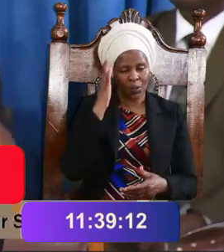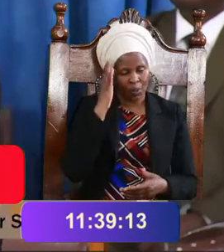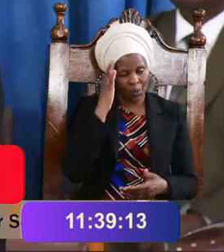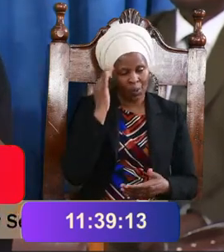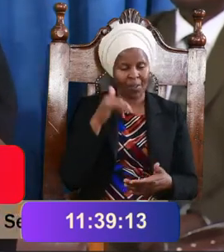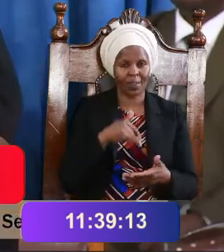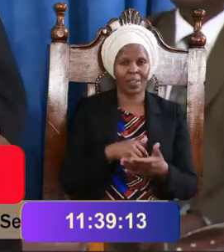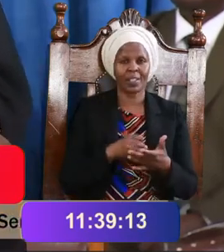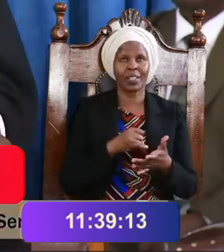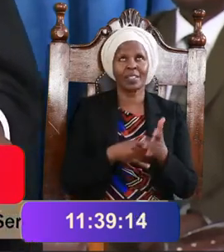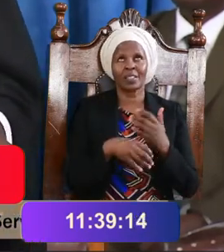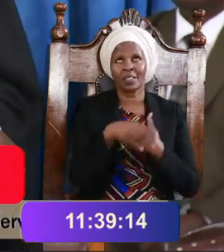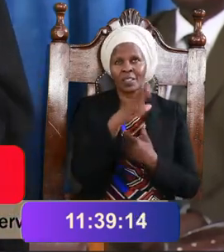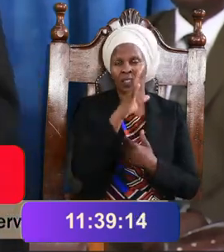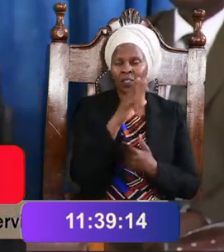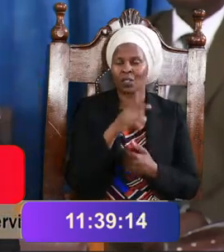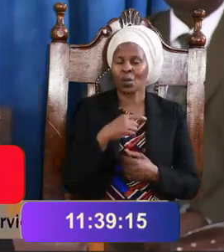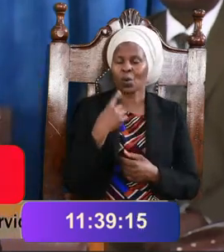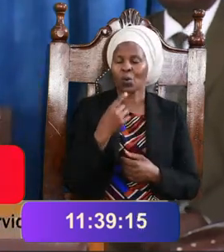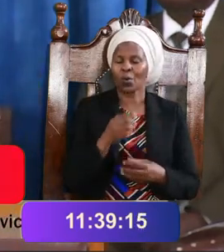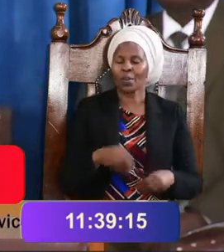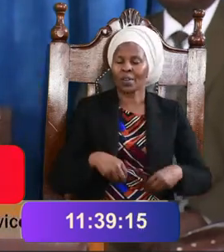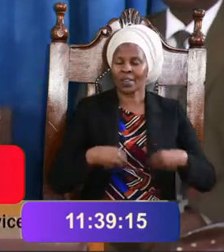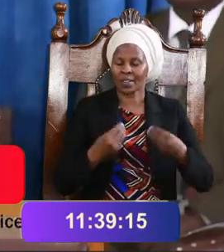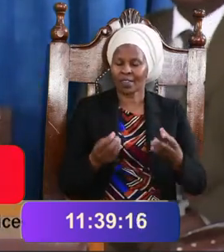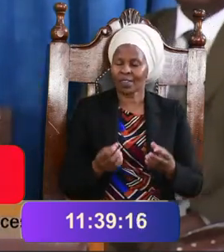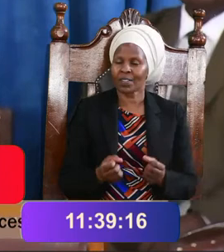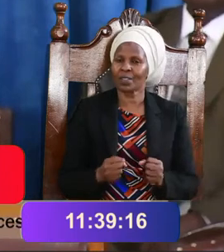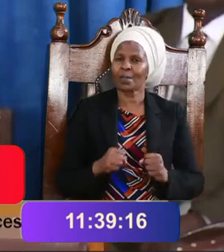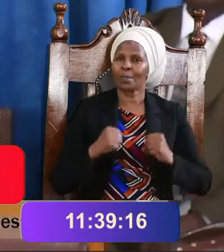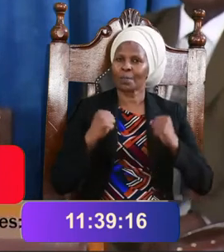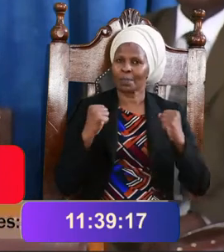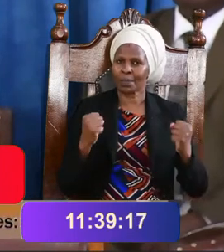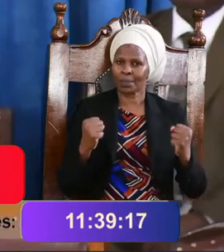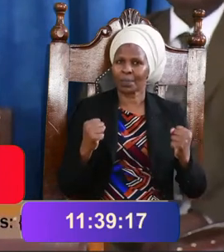ya Mungu ambayo imetufikisha hapa.